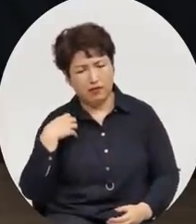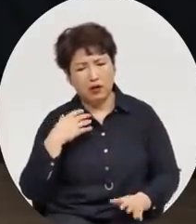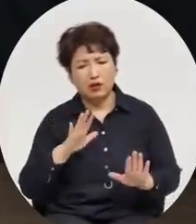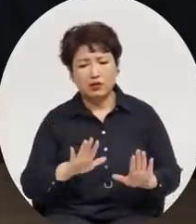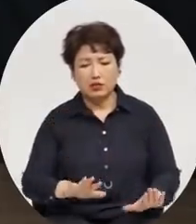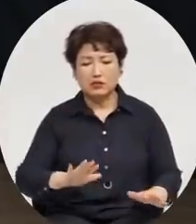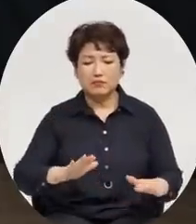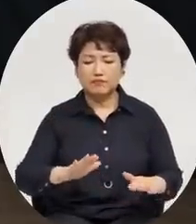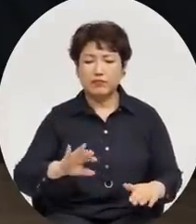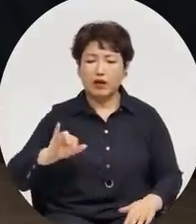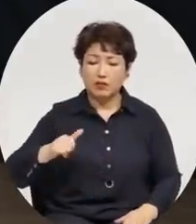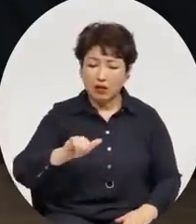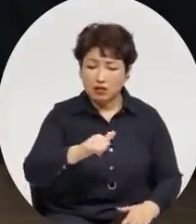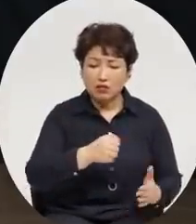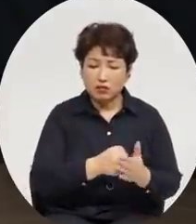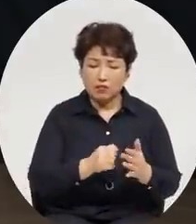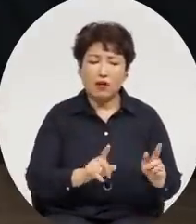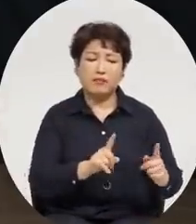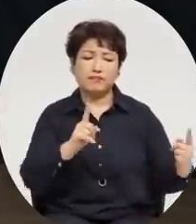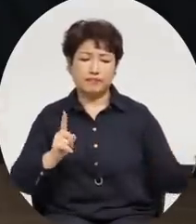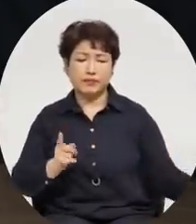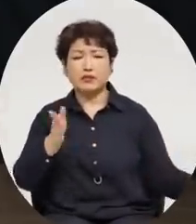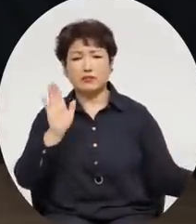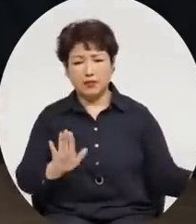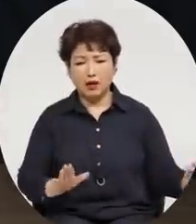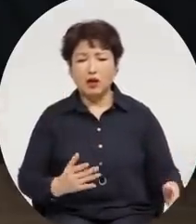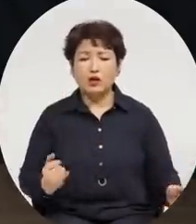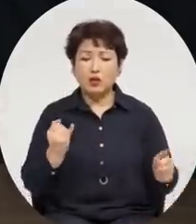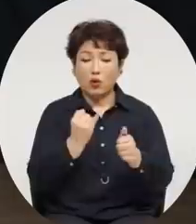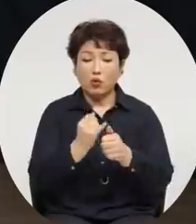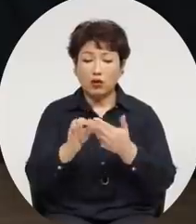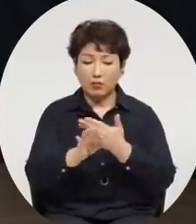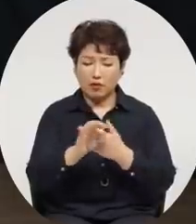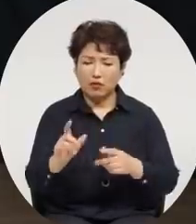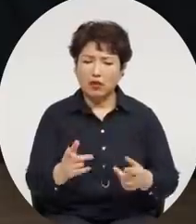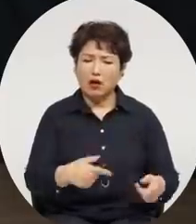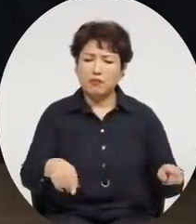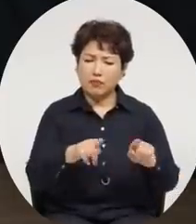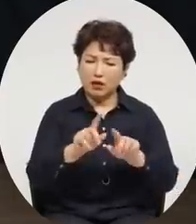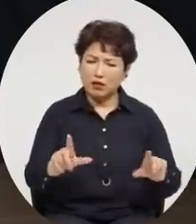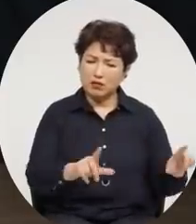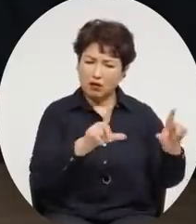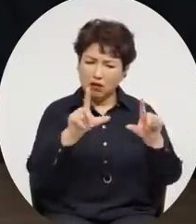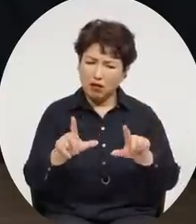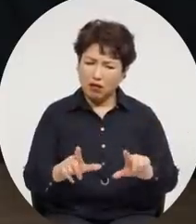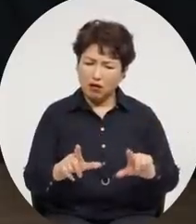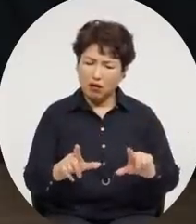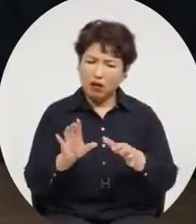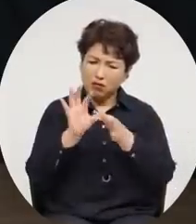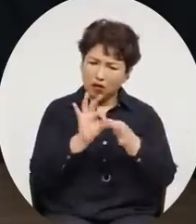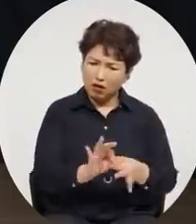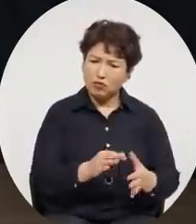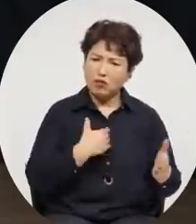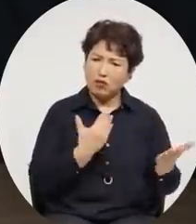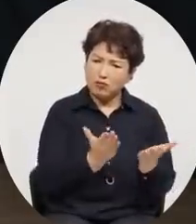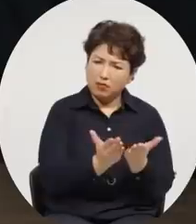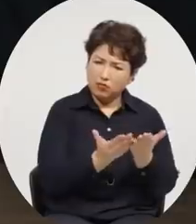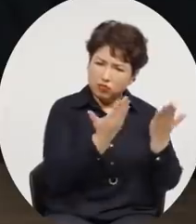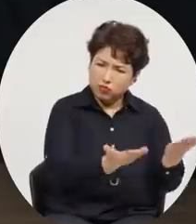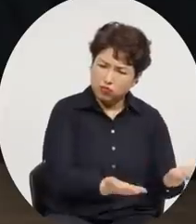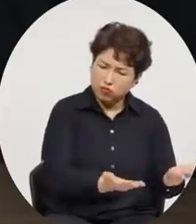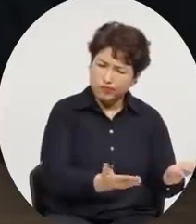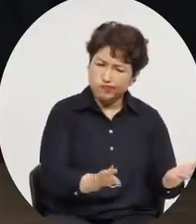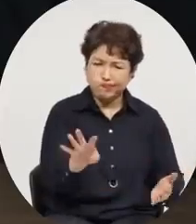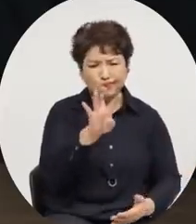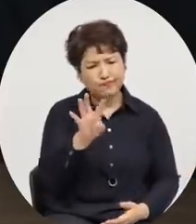연애만 하면서 떨어져 있으니 제가 다 맞출 수 있지만, 결혼은 생활을 함께 해야 되는데, 과연 내가 다 맞출 수 있을까? 하는 의구심이